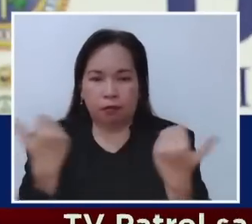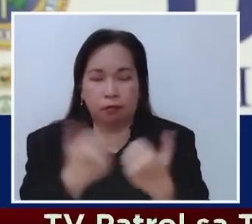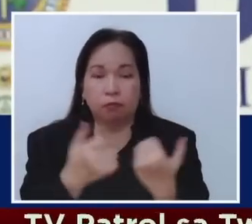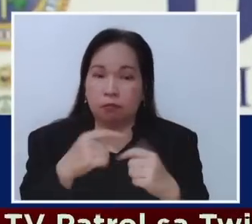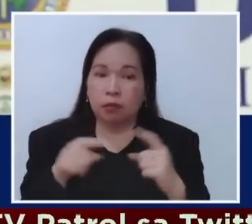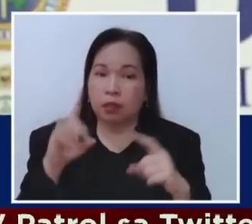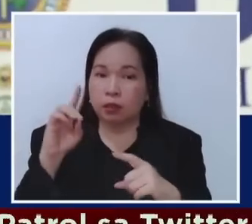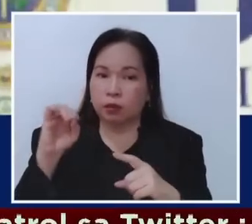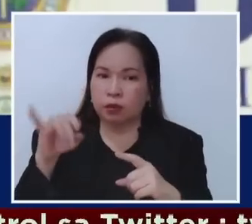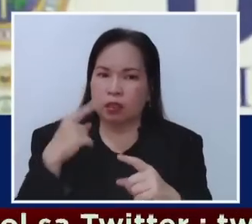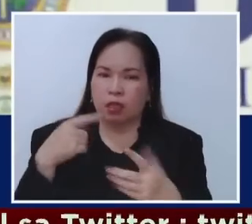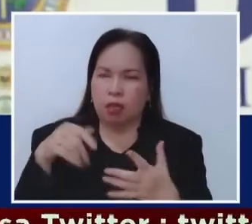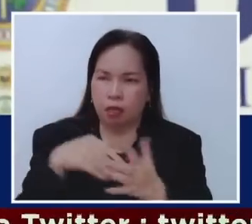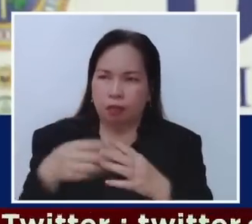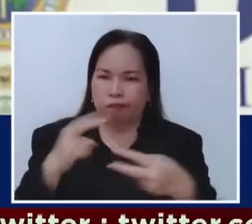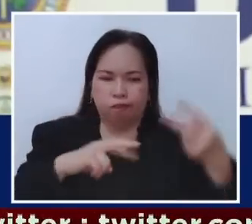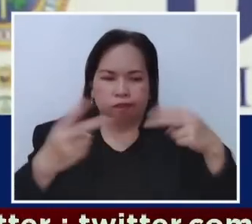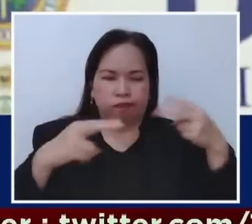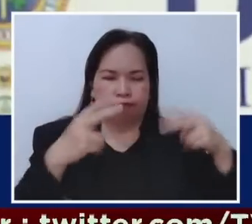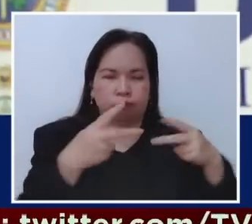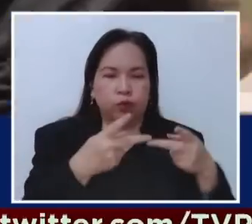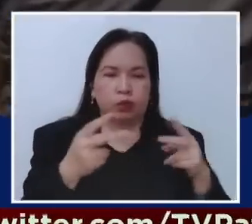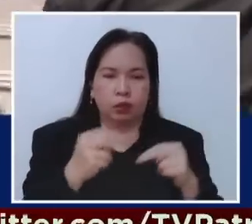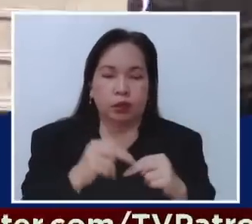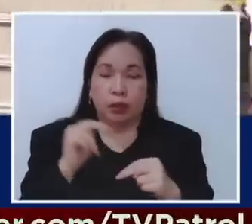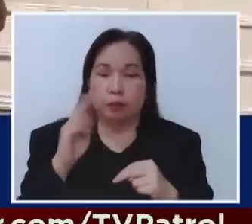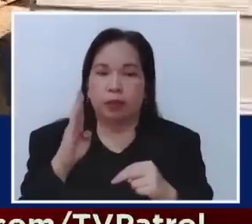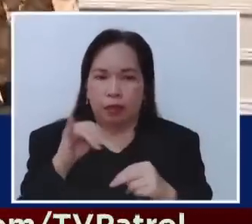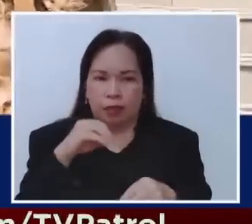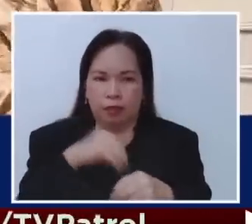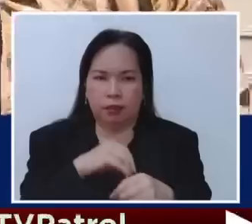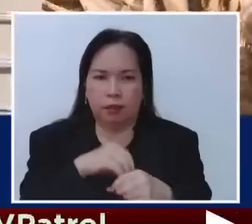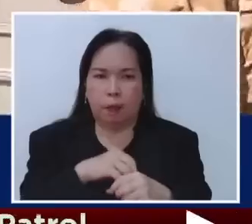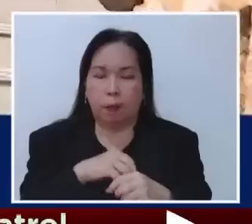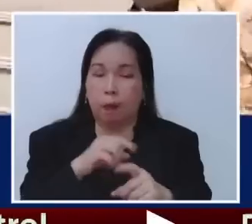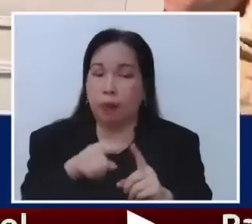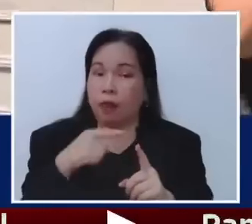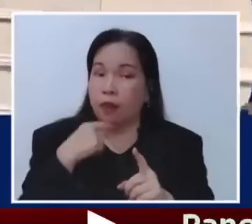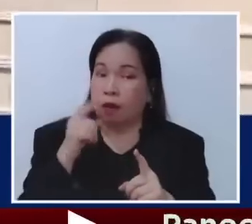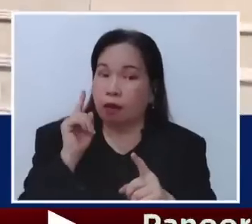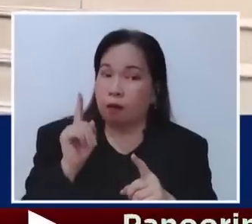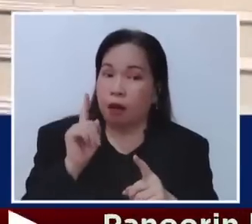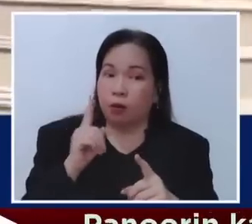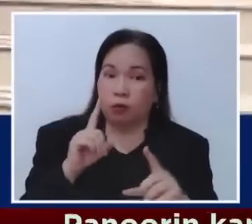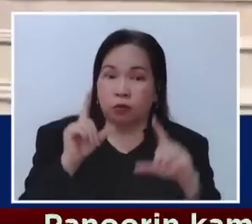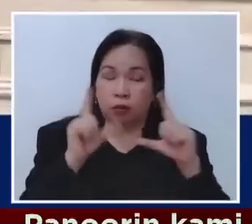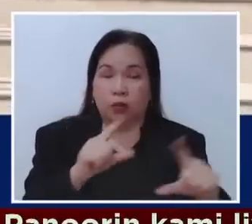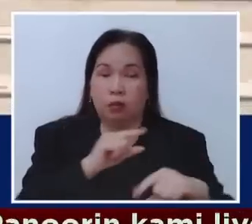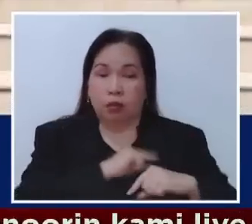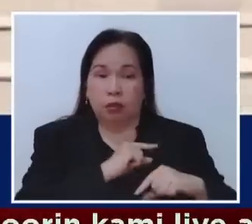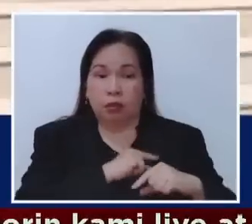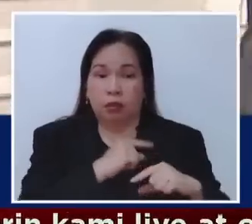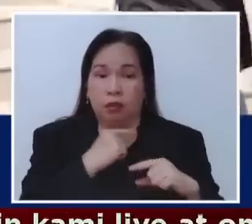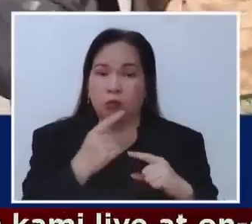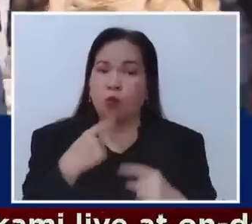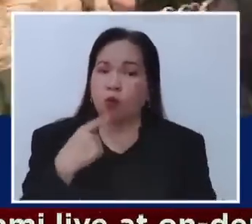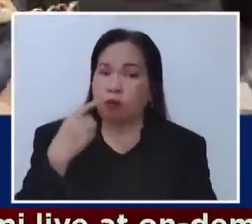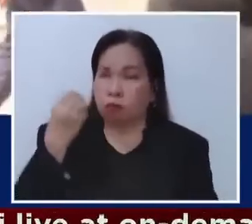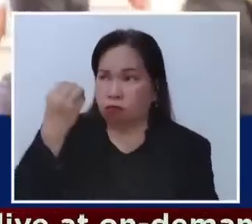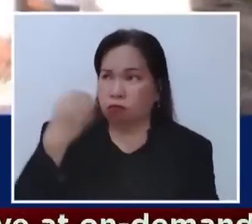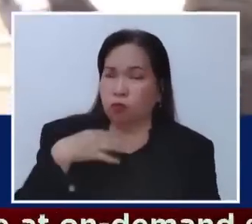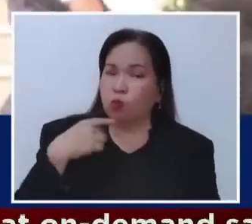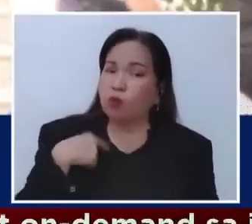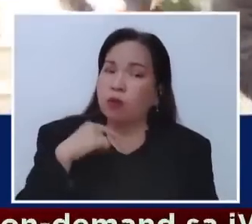ng balasahan sa mga tauhan ng NBI Detention Center. Ayon naman sa isa sa mga kinasuhang jail guard, job order lang siya sa